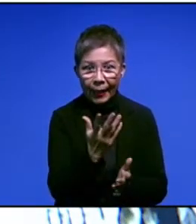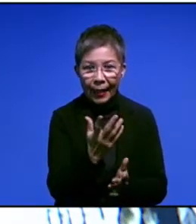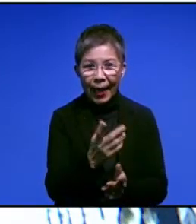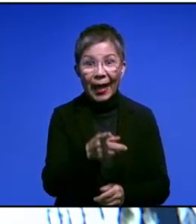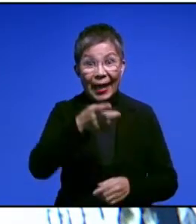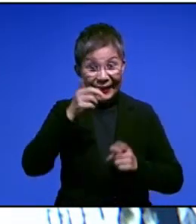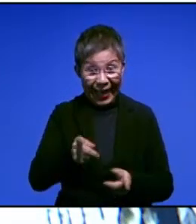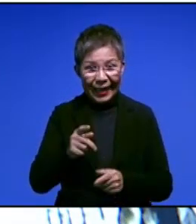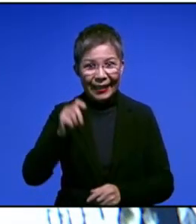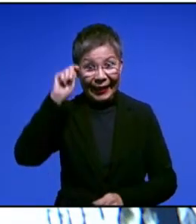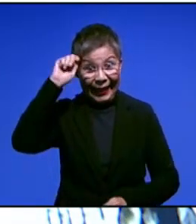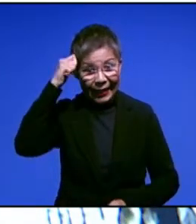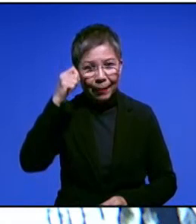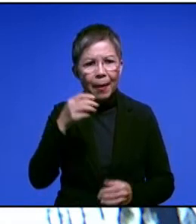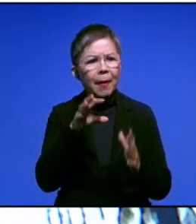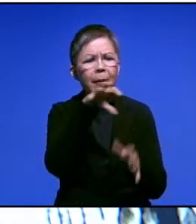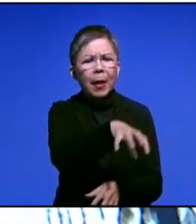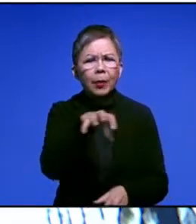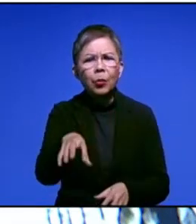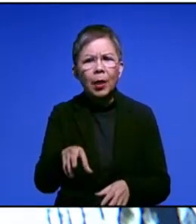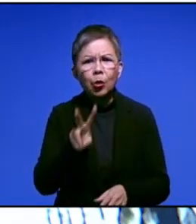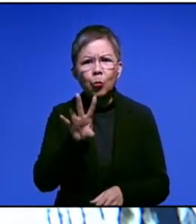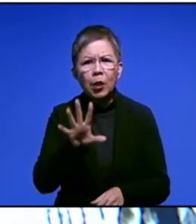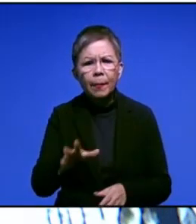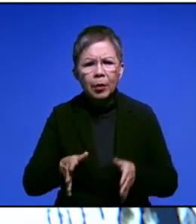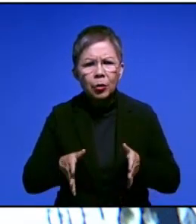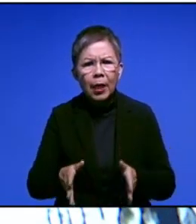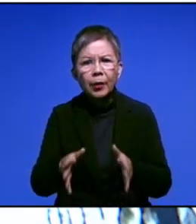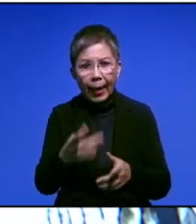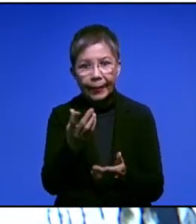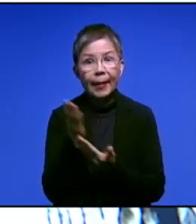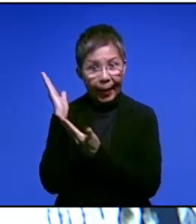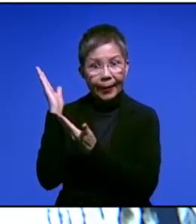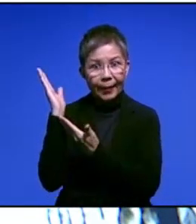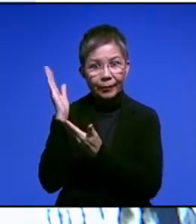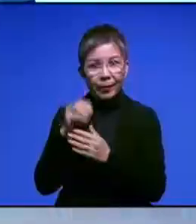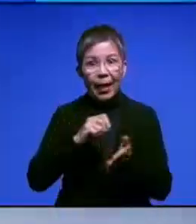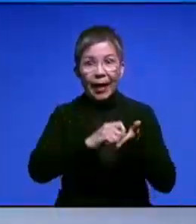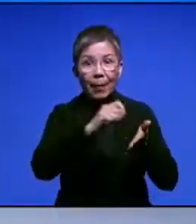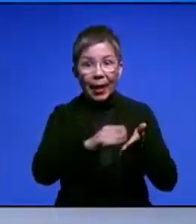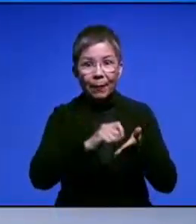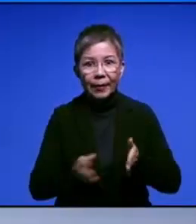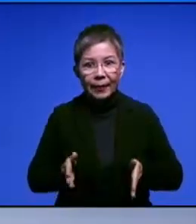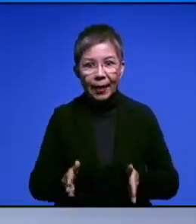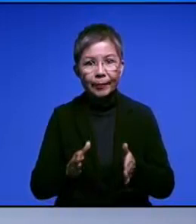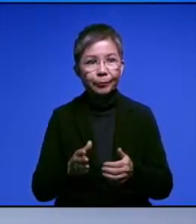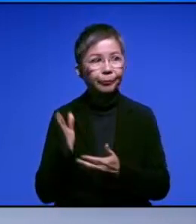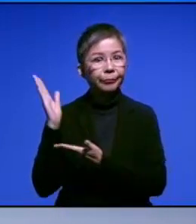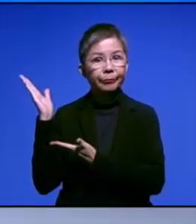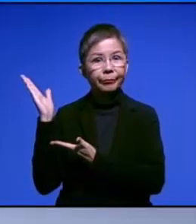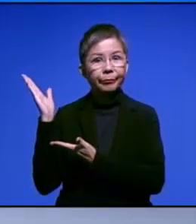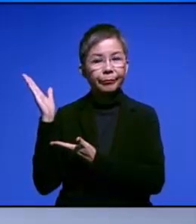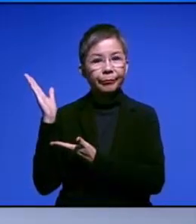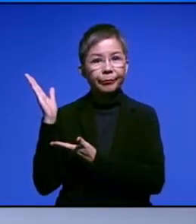ingatan kembali Wilayah mana saja yang masuk strong point ganjil-genap kita lihat bersama pemirsa yang pertama adalah